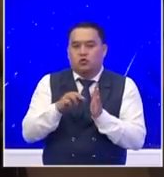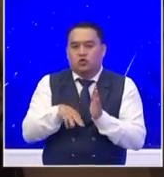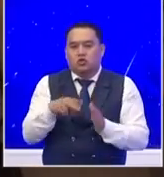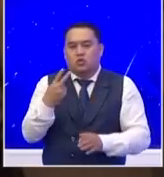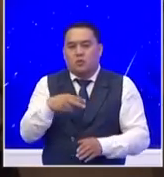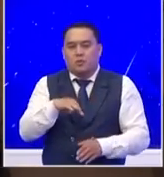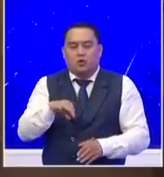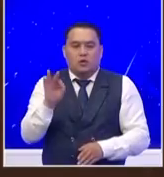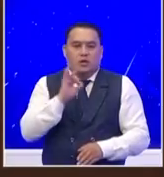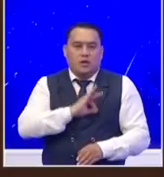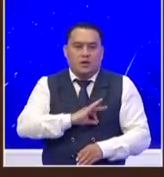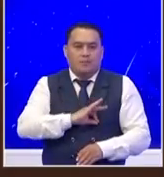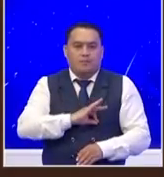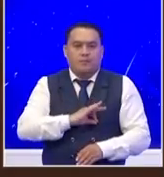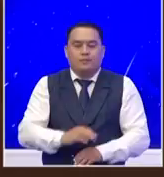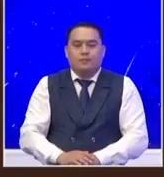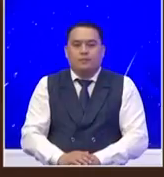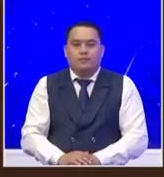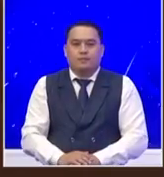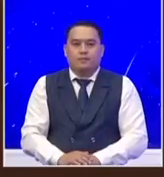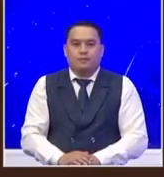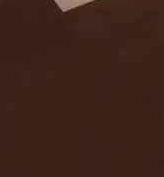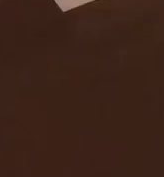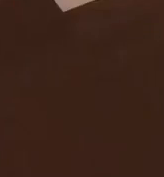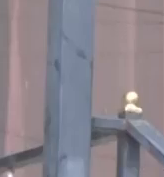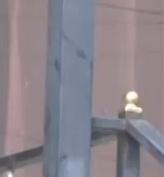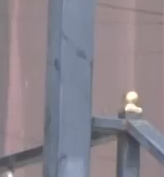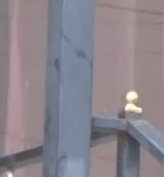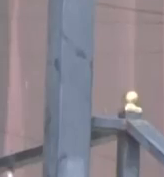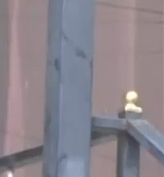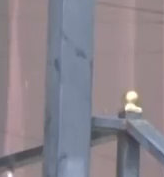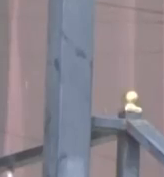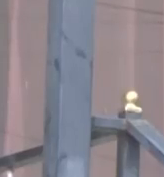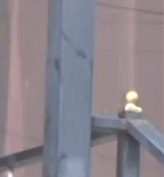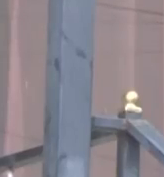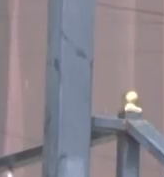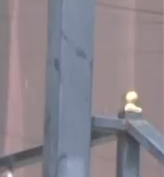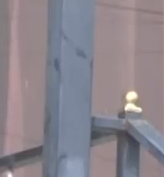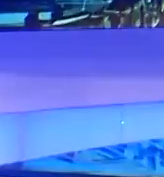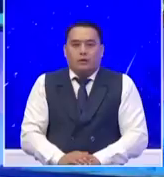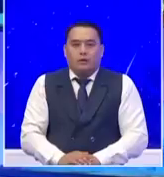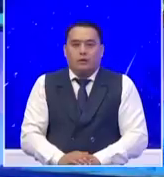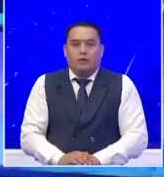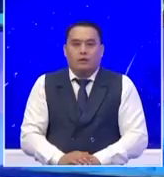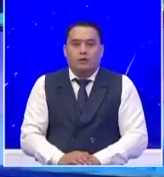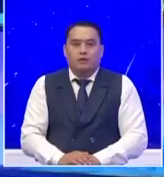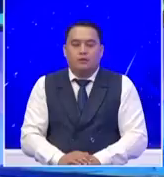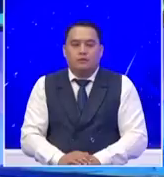теңге тиімді игерілуде. Роза Дүйсебаева, Ержан Дүйсен, Жетісу телеарнасы.